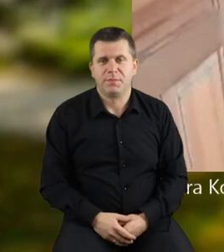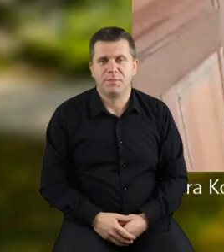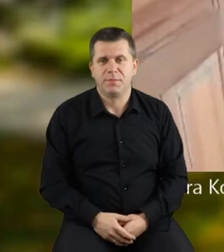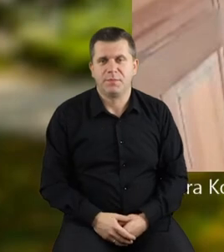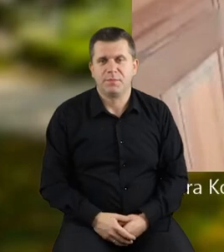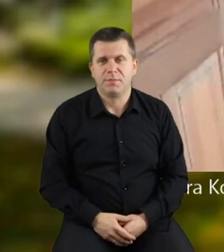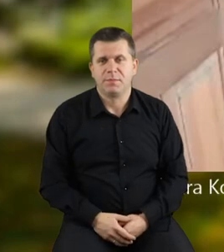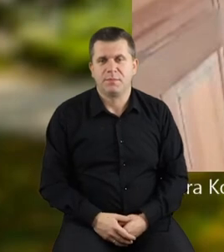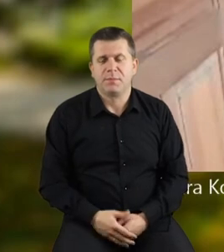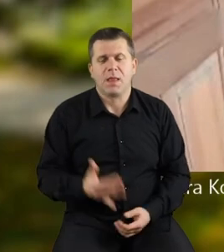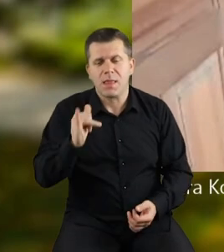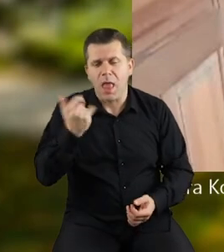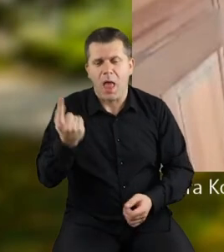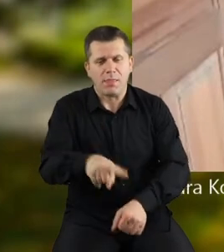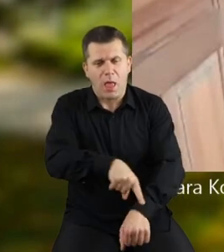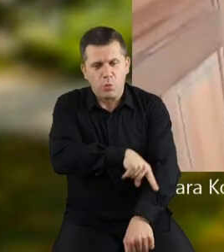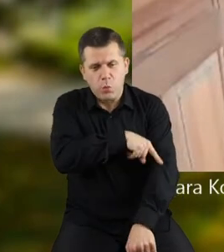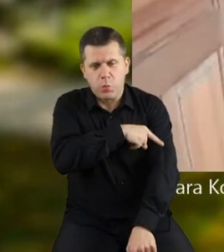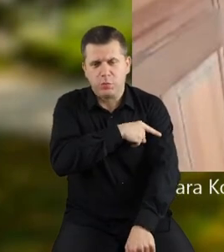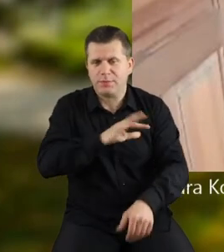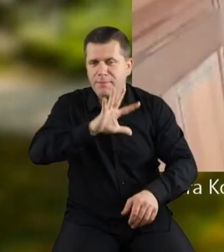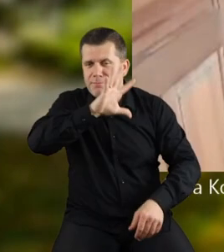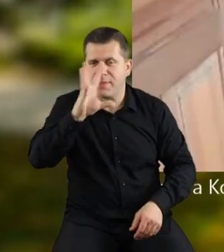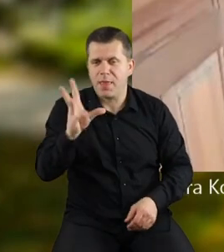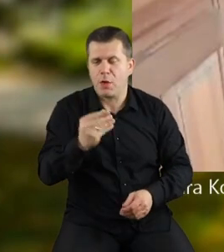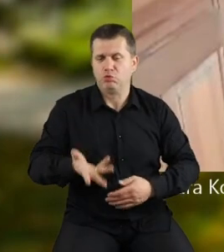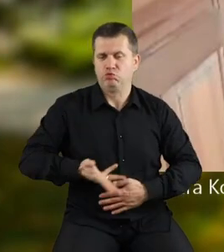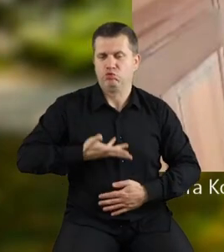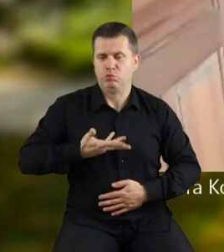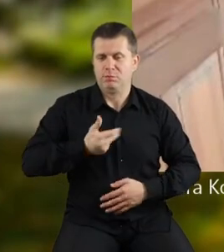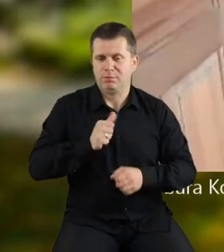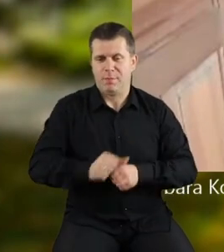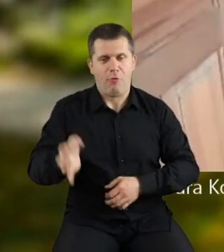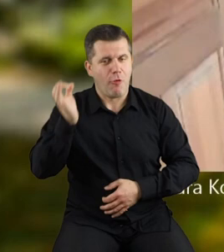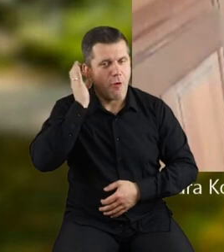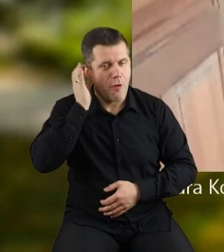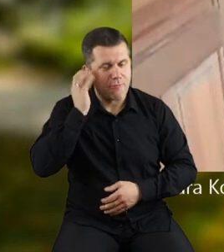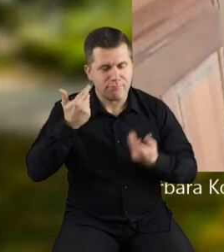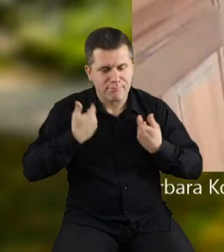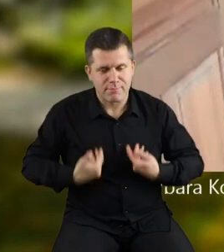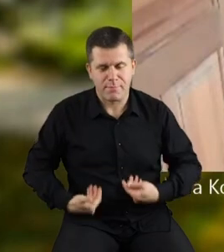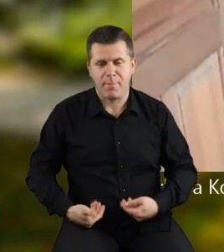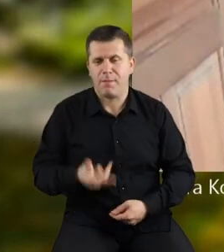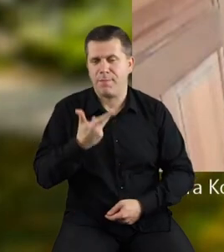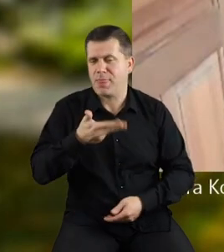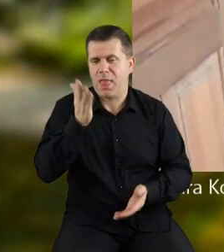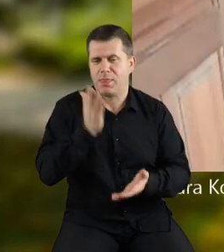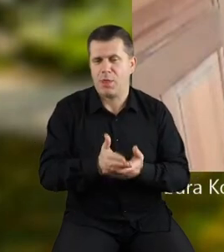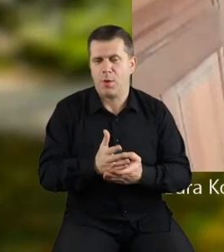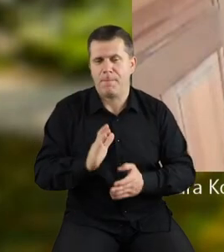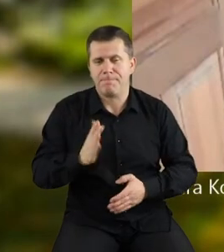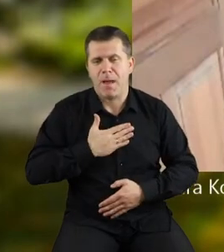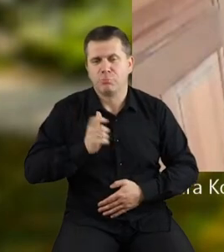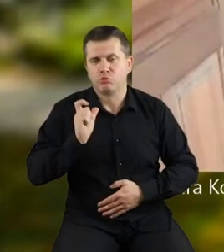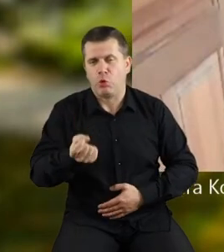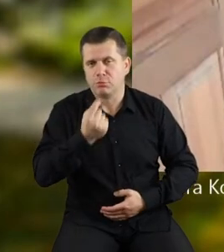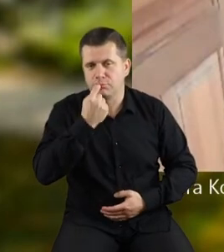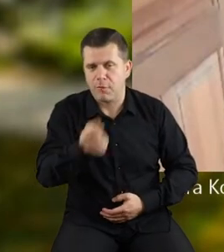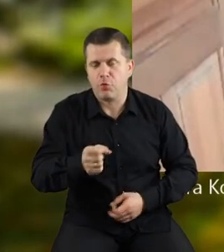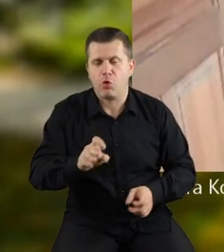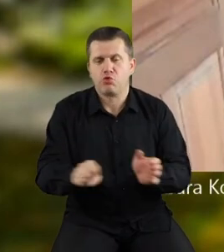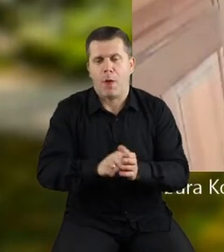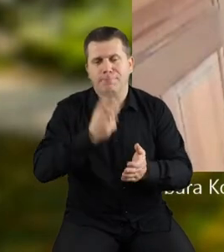żeby jak najdłużej, jak najpiękniej czuć się kobietą, która ma nie tylko cokolwiek